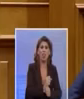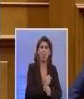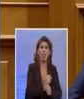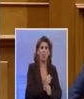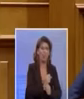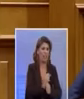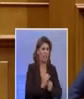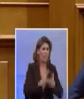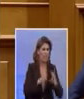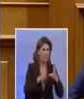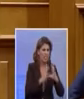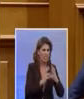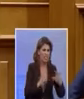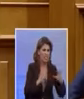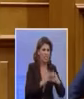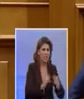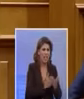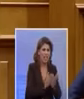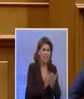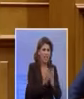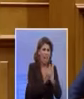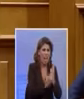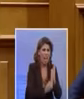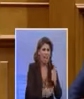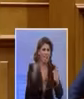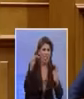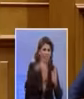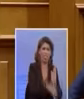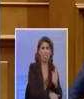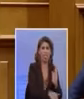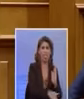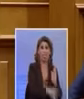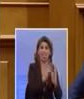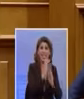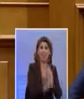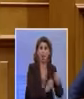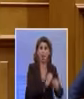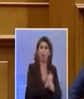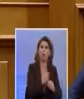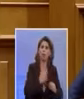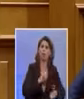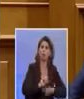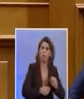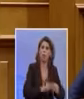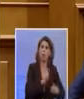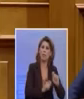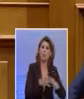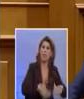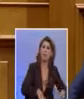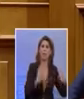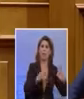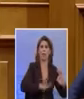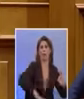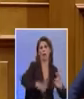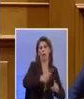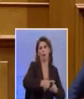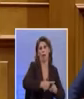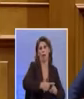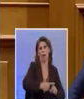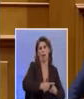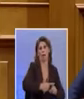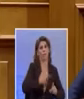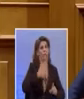τόπο, κάθε ηθικής και κάθε αξίας, προσπαθούμε να βάλουμε μια τάξη σε αυτόν τον τόπο. Και